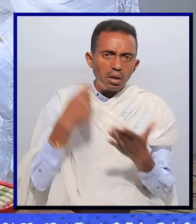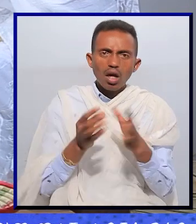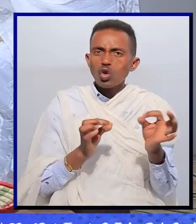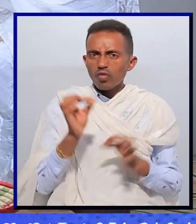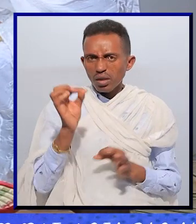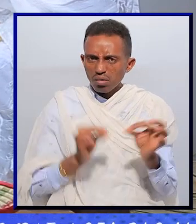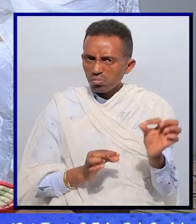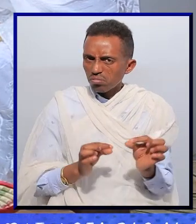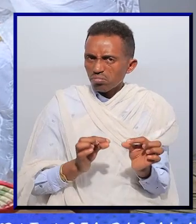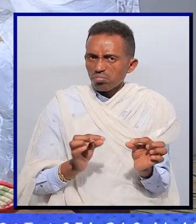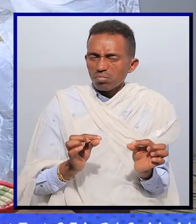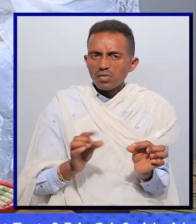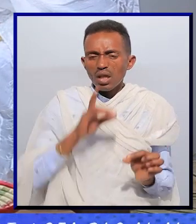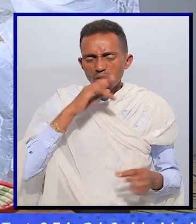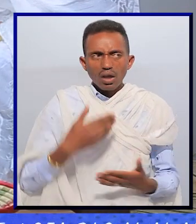ወግስቲን